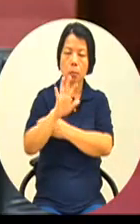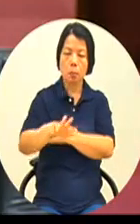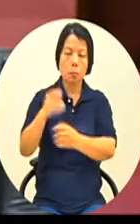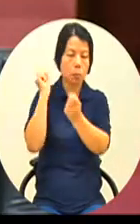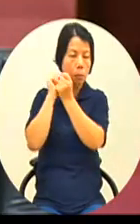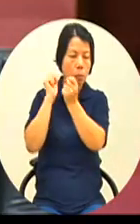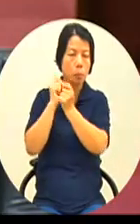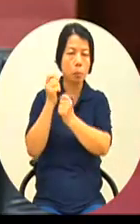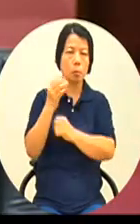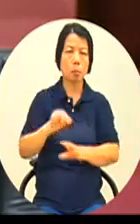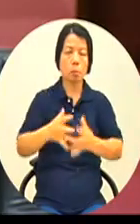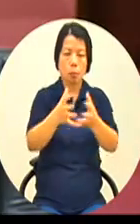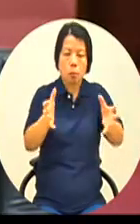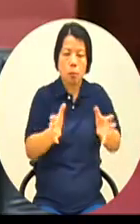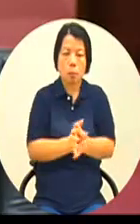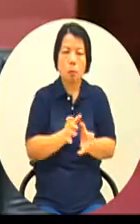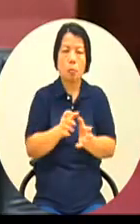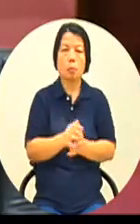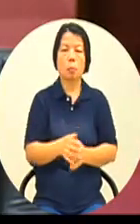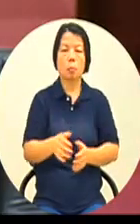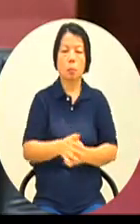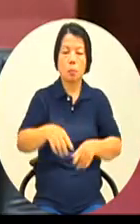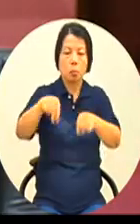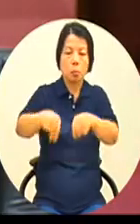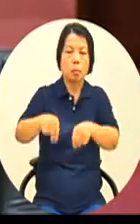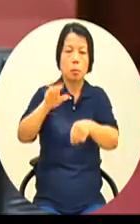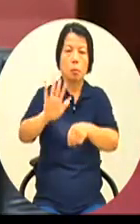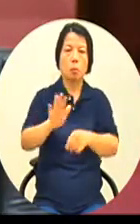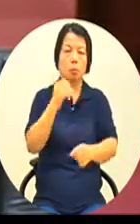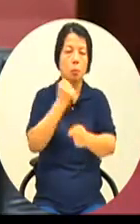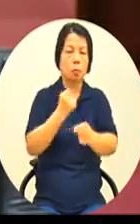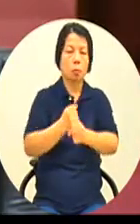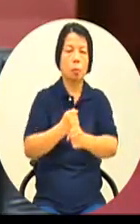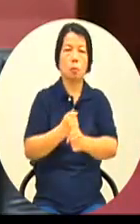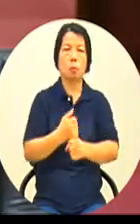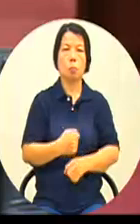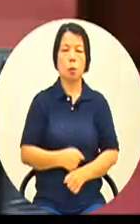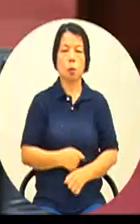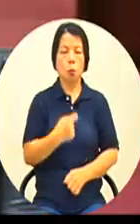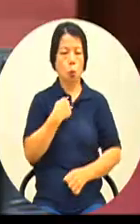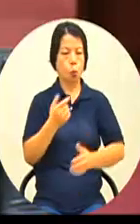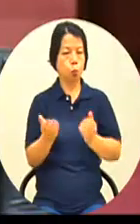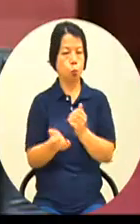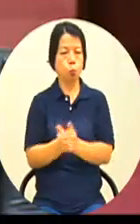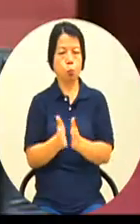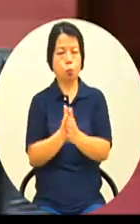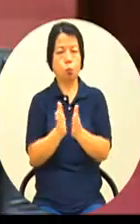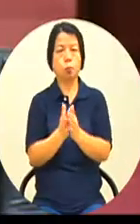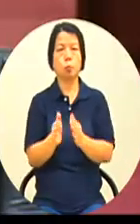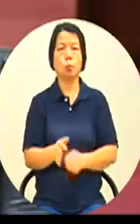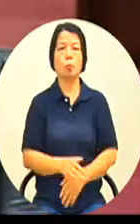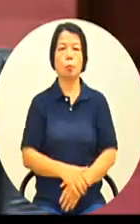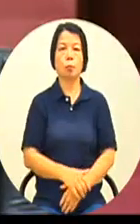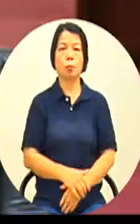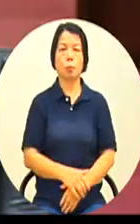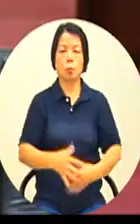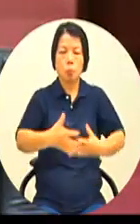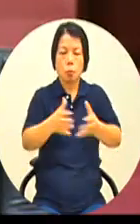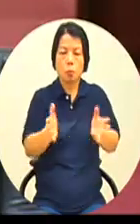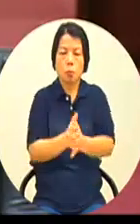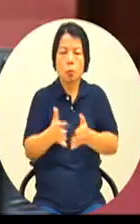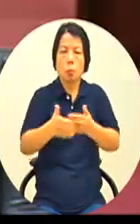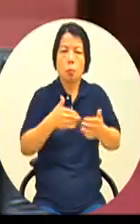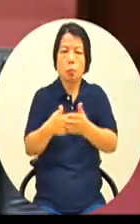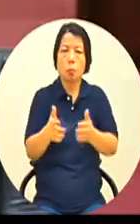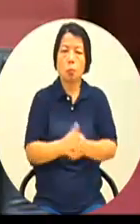个团体协议对不对？哦，恁资料真了，我分析真了恶劣的，真的，这团协定的对不对？哦，大家人